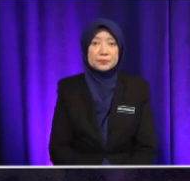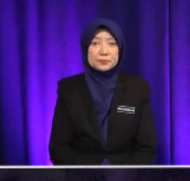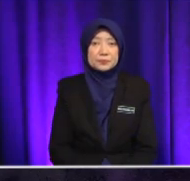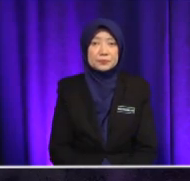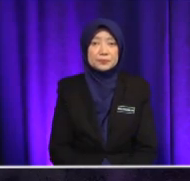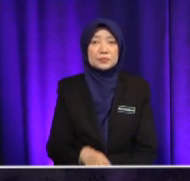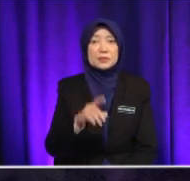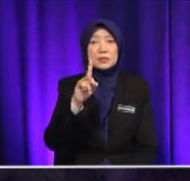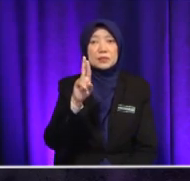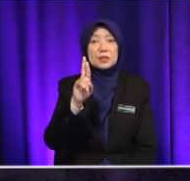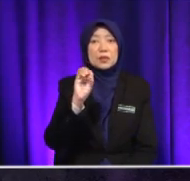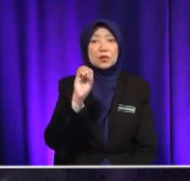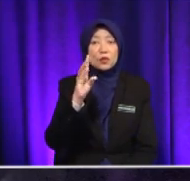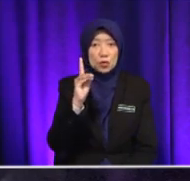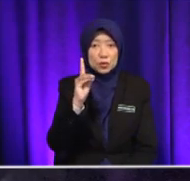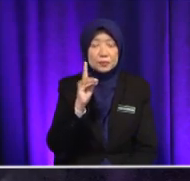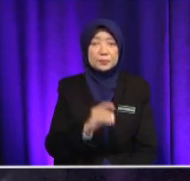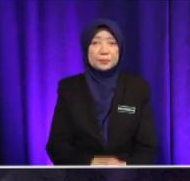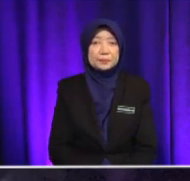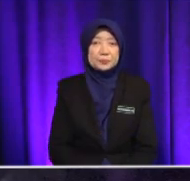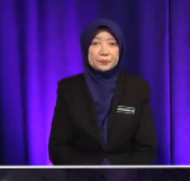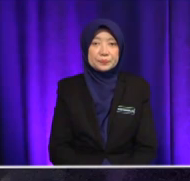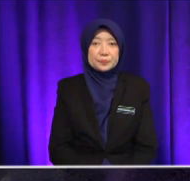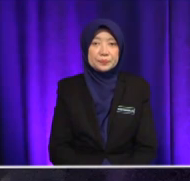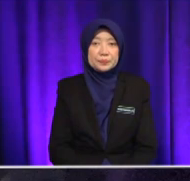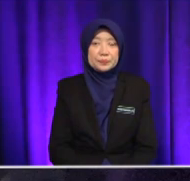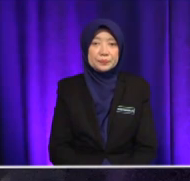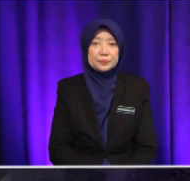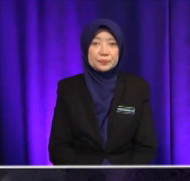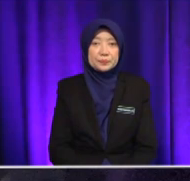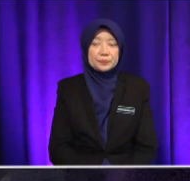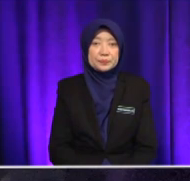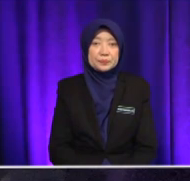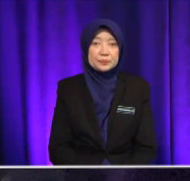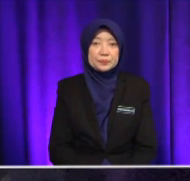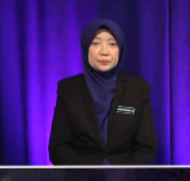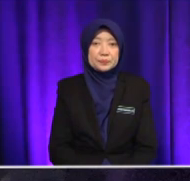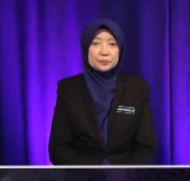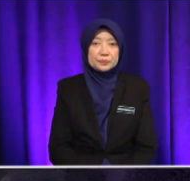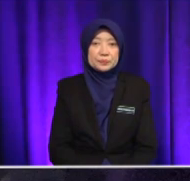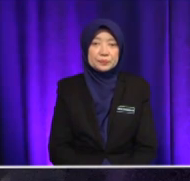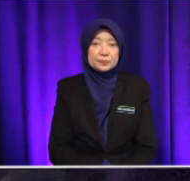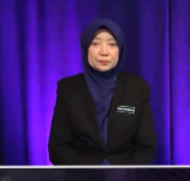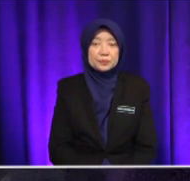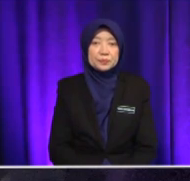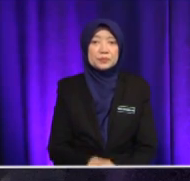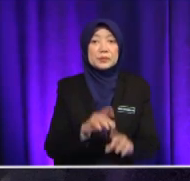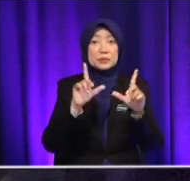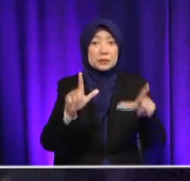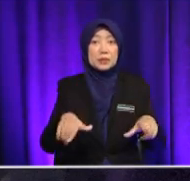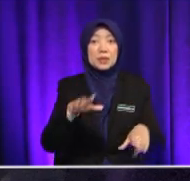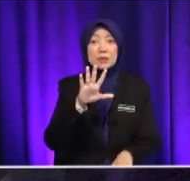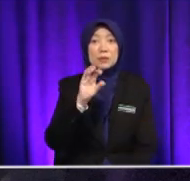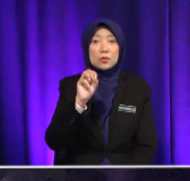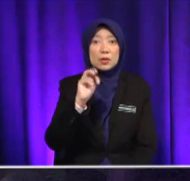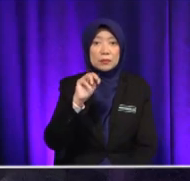rod kaca. Rod kaca saya letakkan di sini. Alright. So kita Sean boleh tuangkan dalam 50 ml. Okey, tapi sebelum